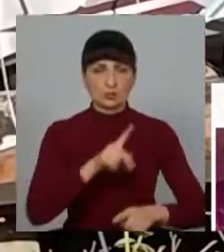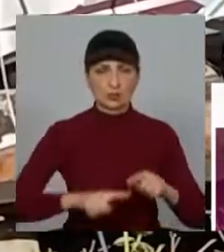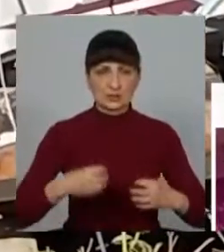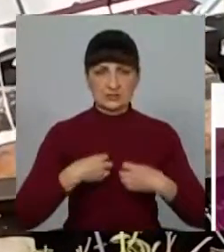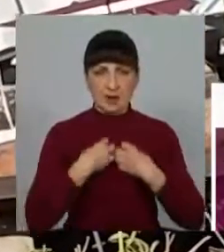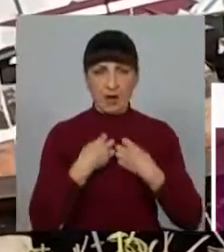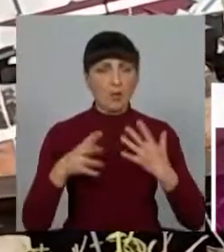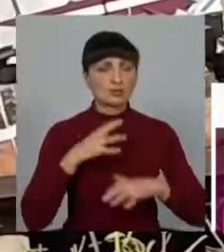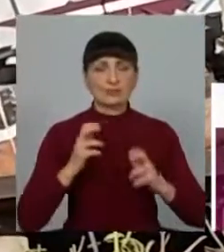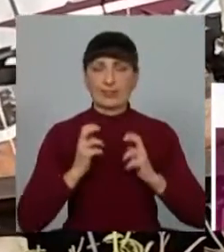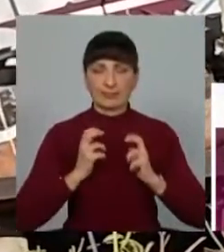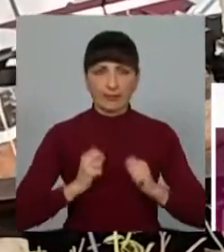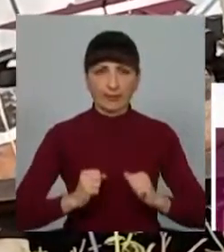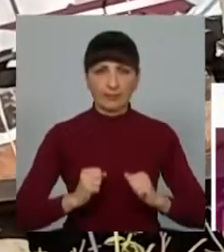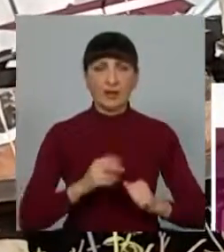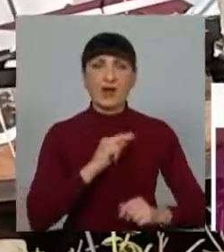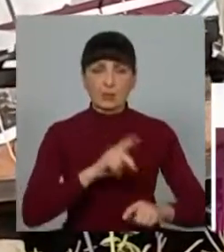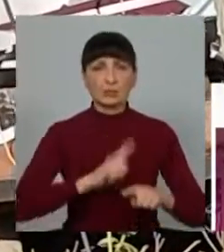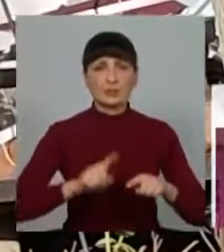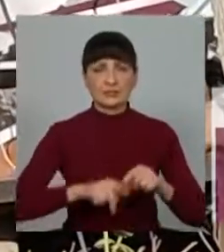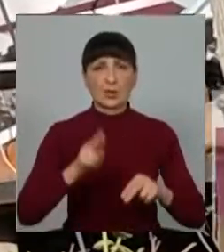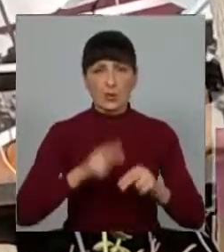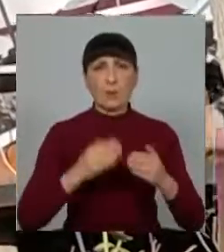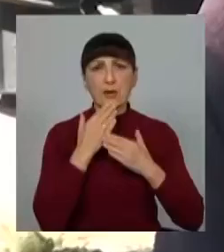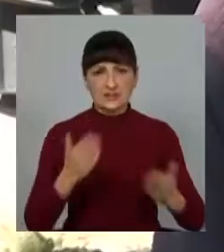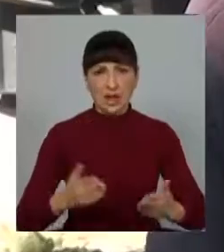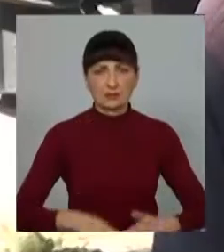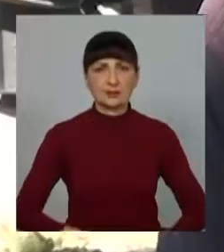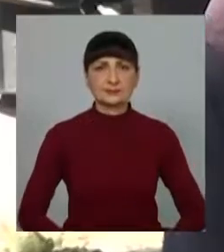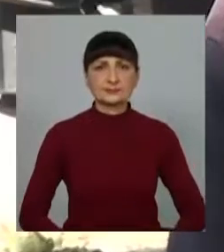страха. Все это уже достало, лишь бы эти работы были последними.